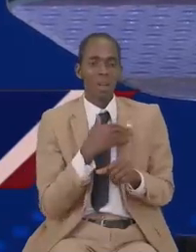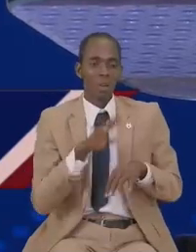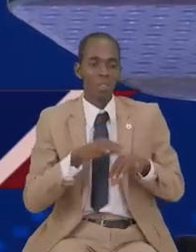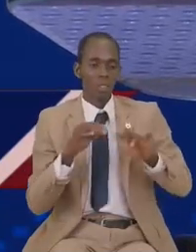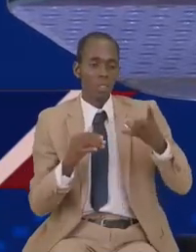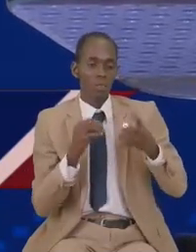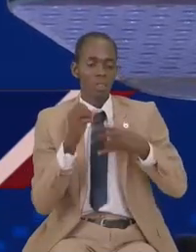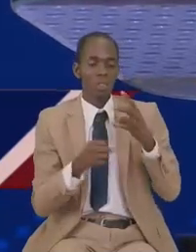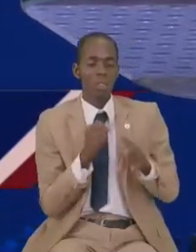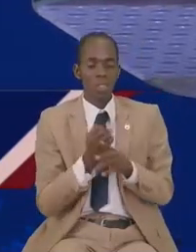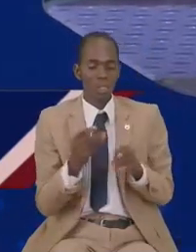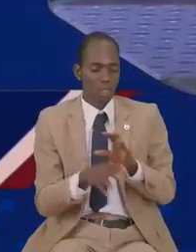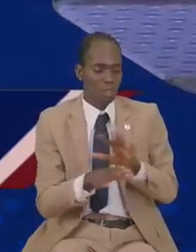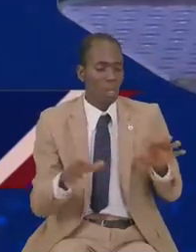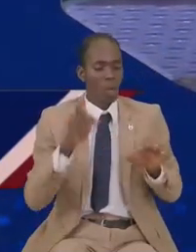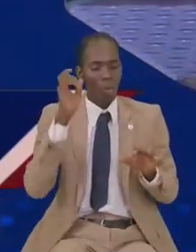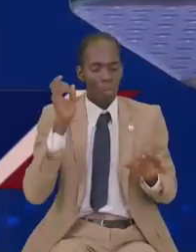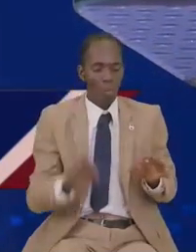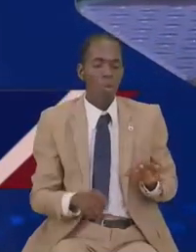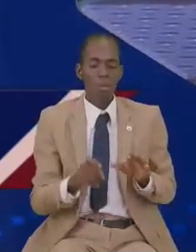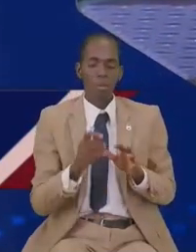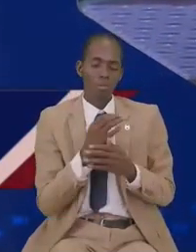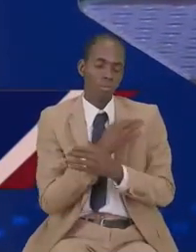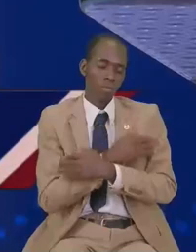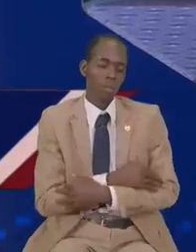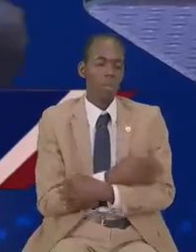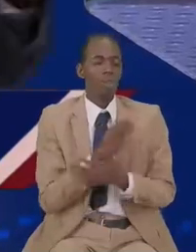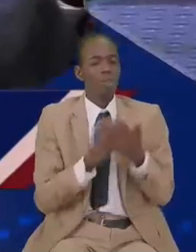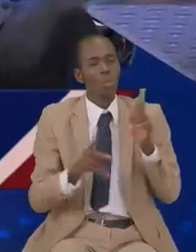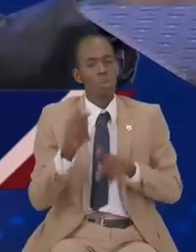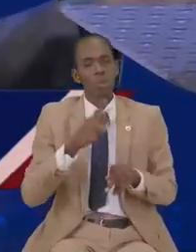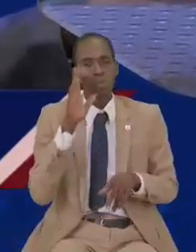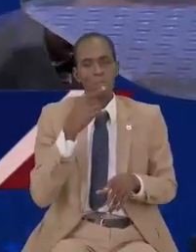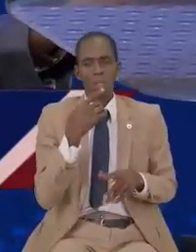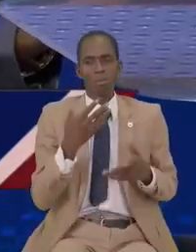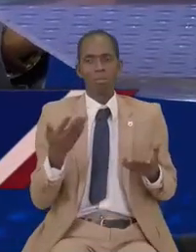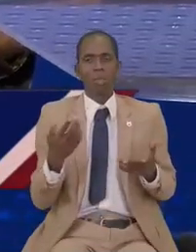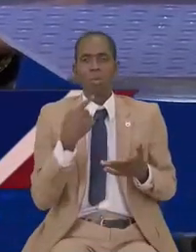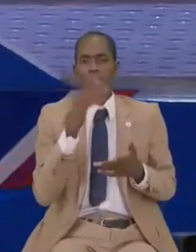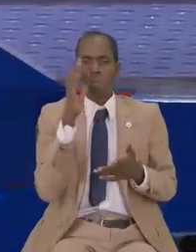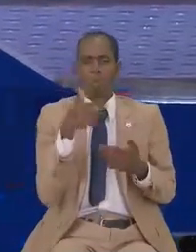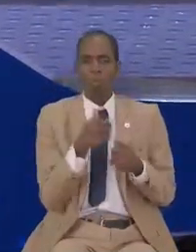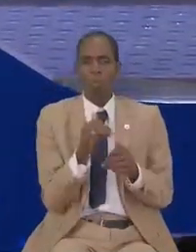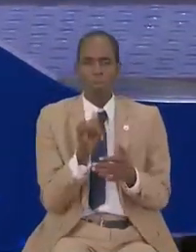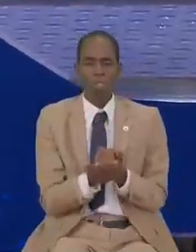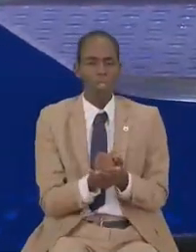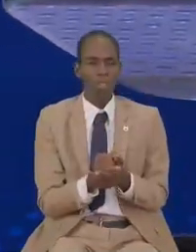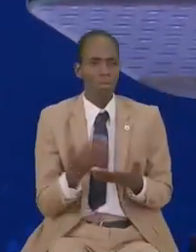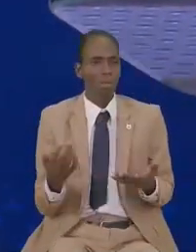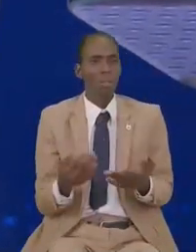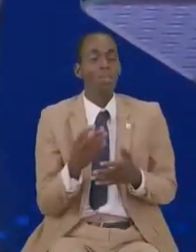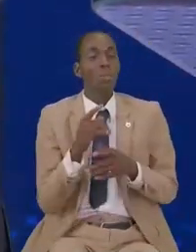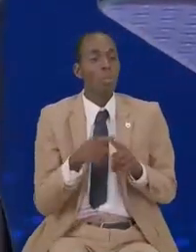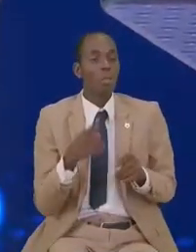6 ans. Et puis après, vous allez donner le repos à la